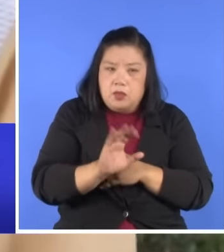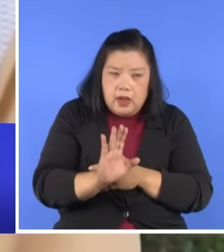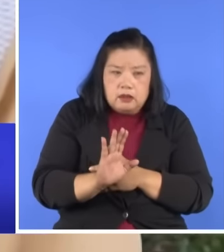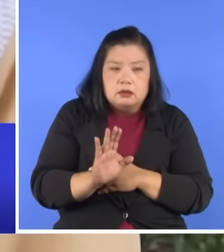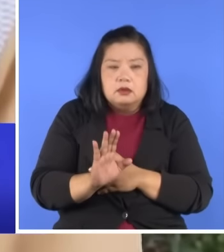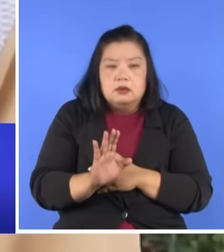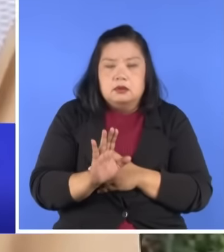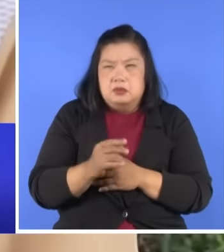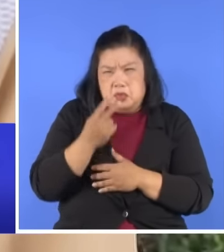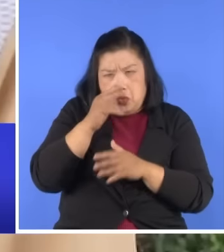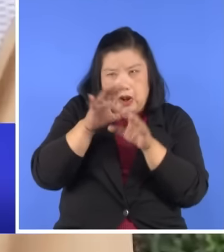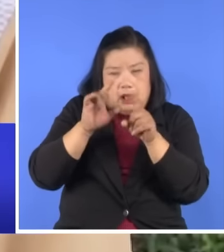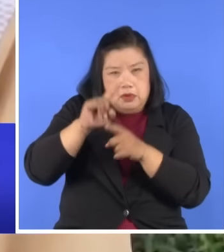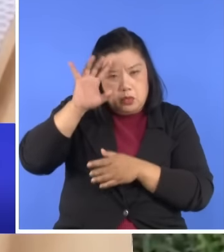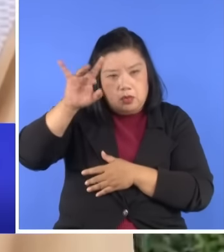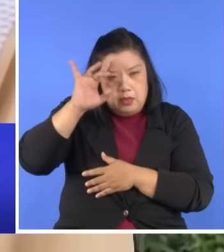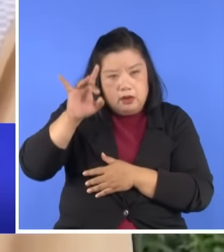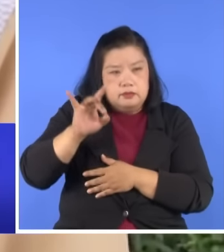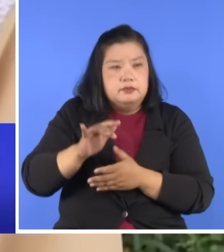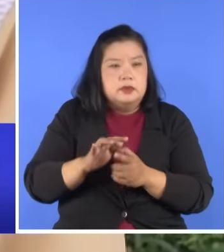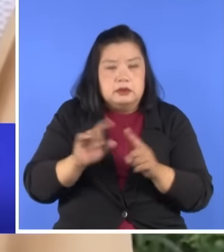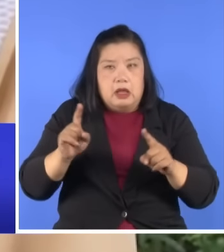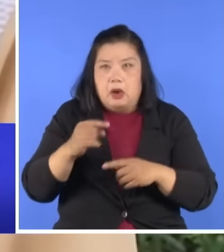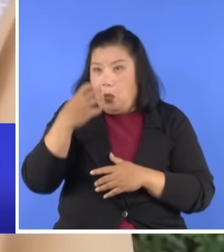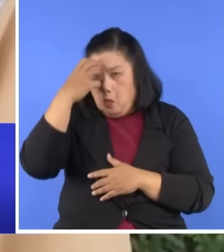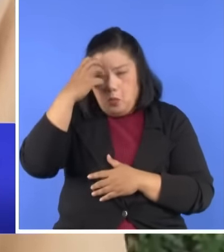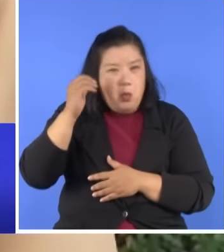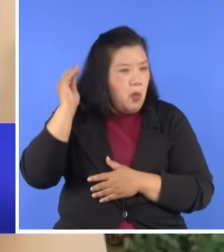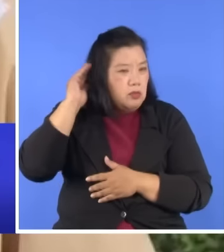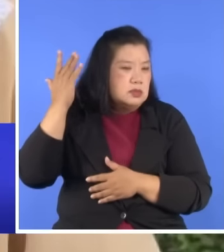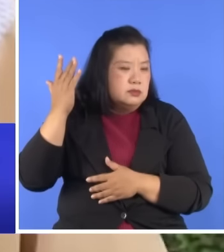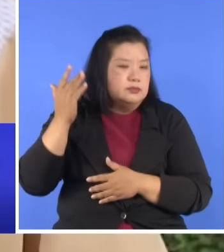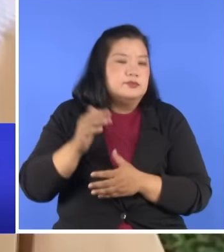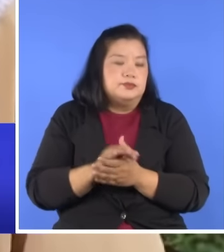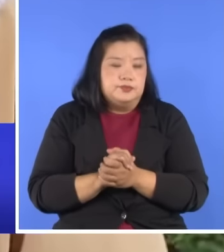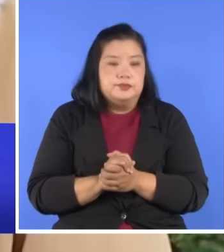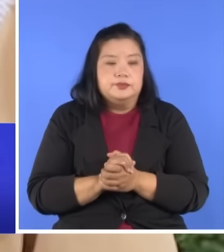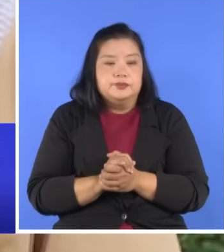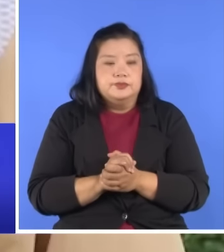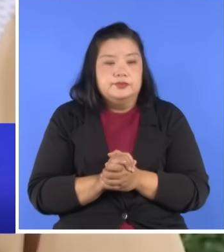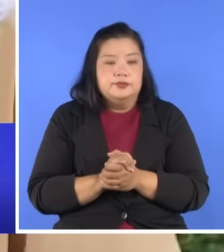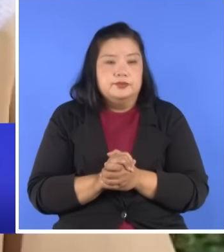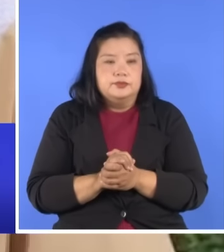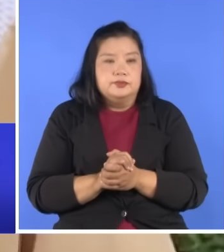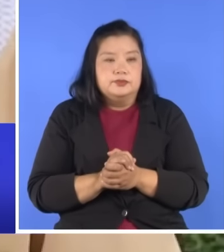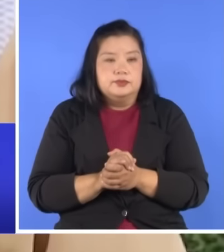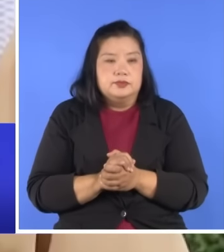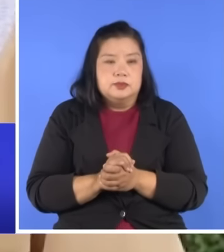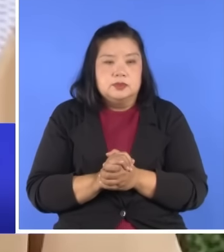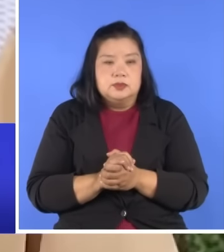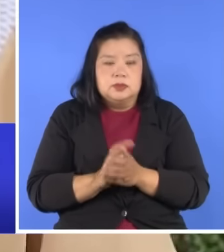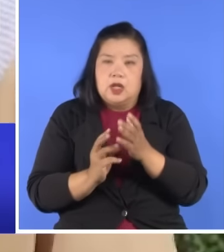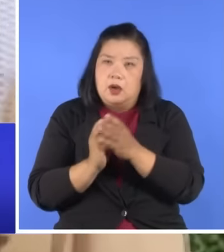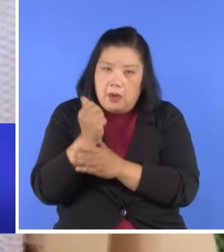สติอันนี้สติบ่ดีเลยนะครับค้ายๆเอาคนติดยเขาอะไรตีพี่ต้นไม้ครับต้นดอกไม้